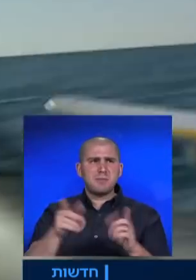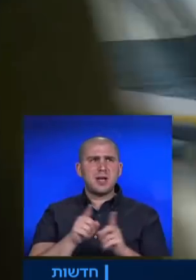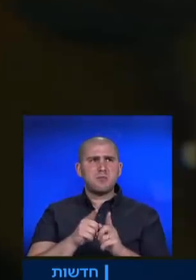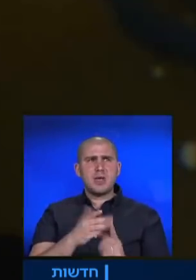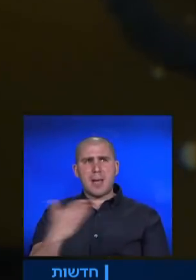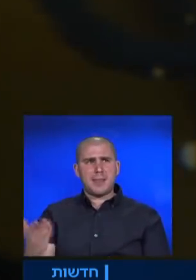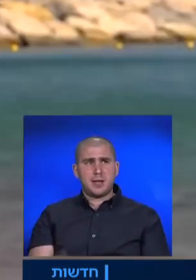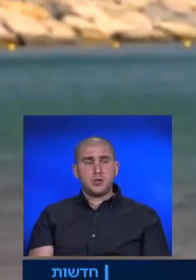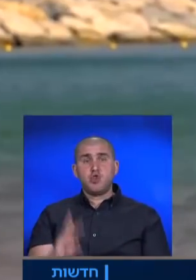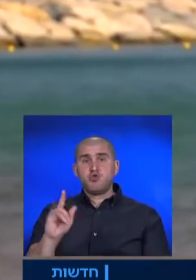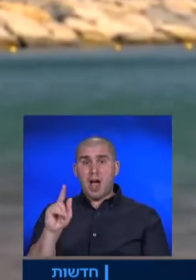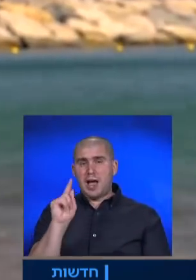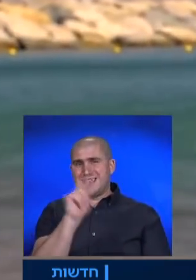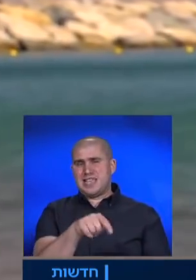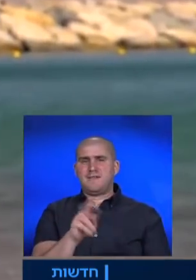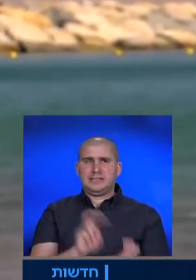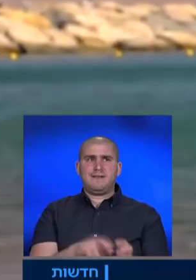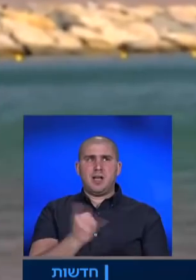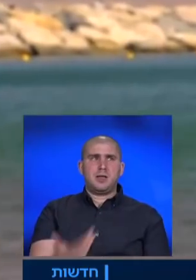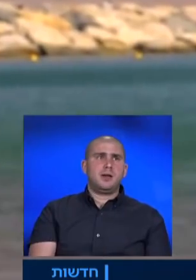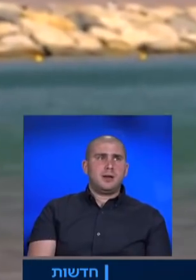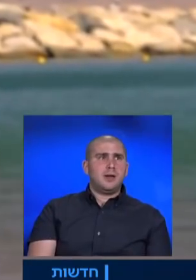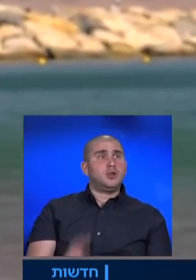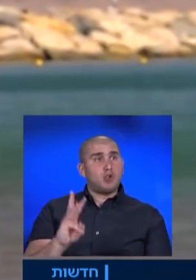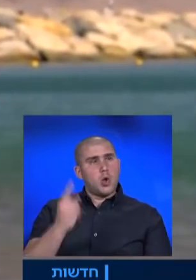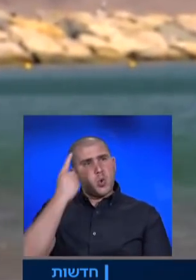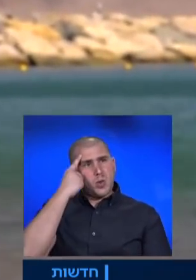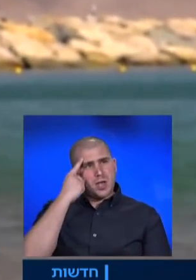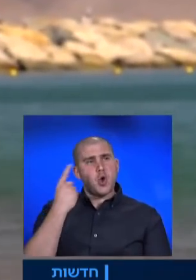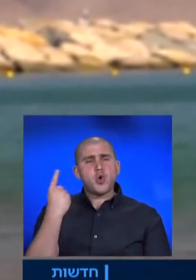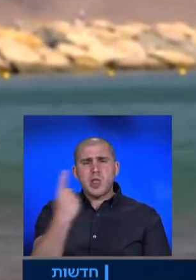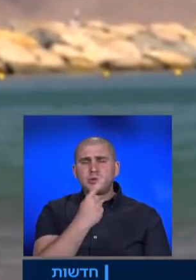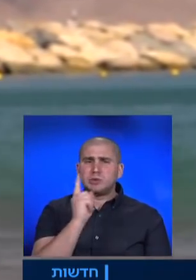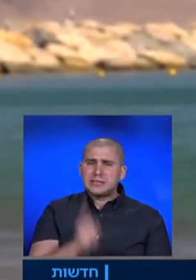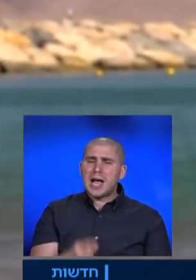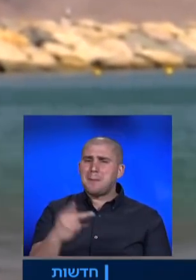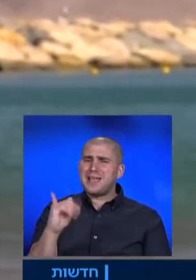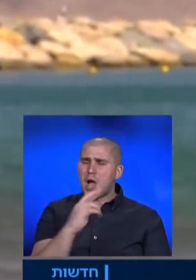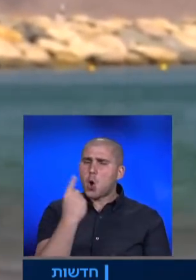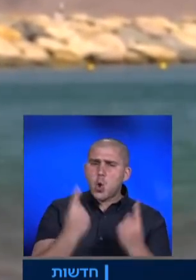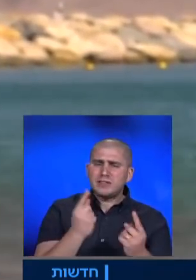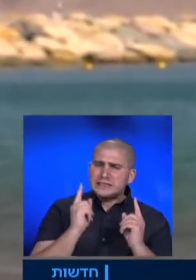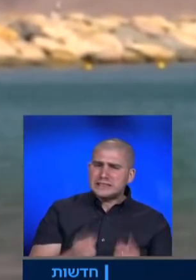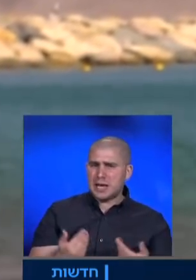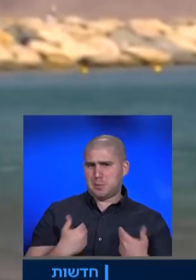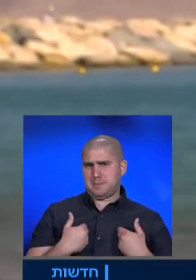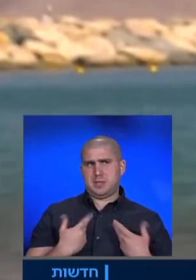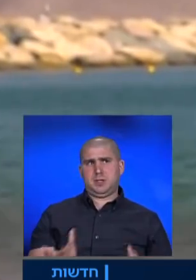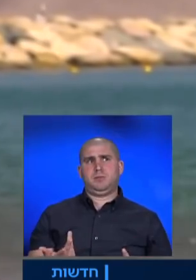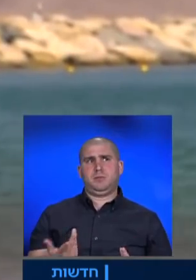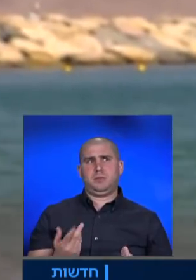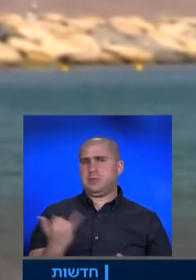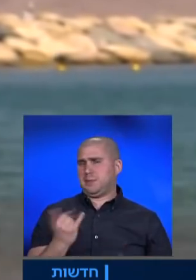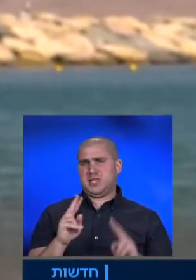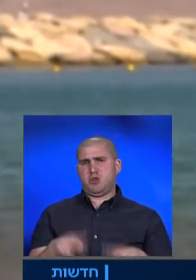הגיע והצטרף. ושחר יודע את זה שכל דבר שהוא צריך מפייר או כל דבר שהוא צריך ממני, תמיד שם, ותמיד שם